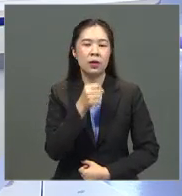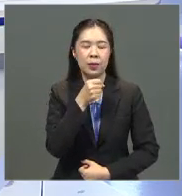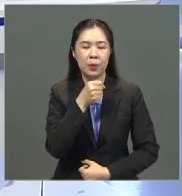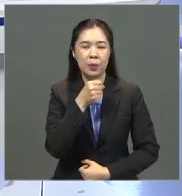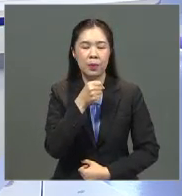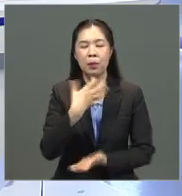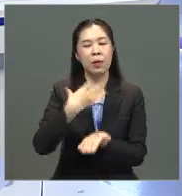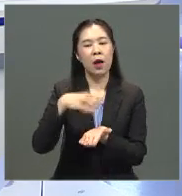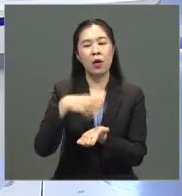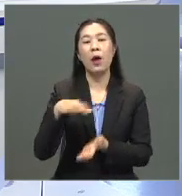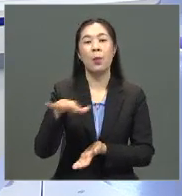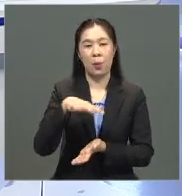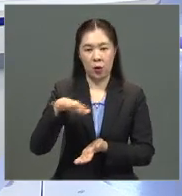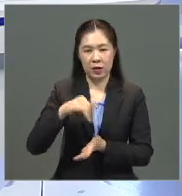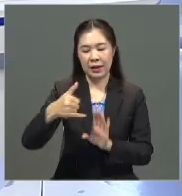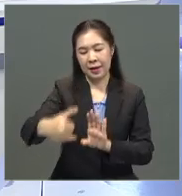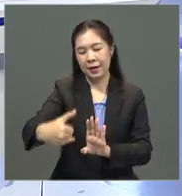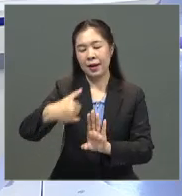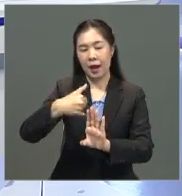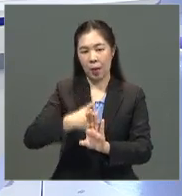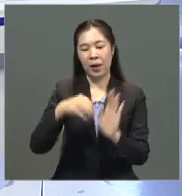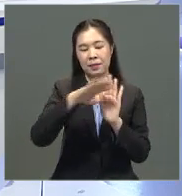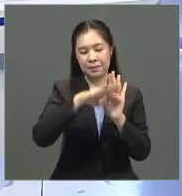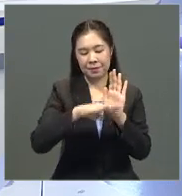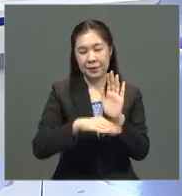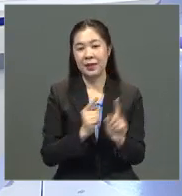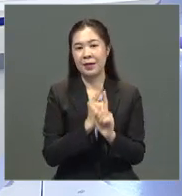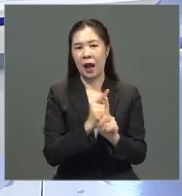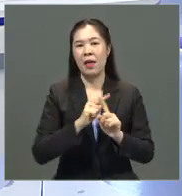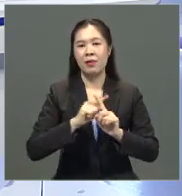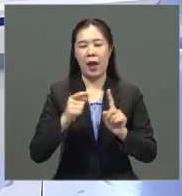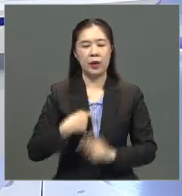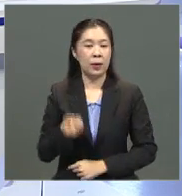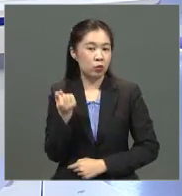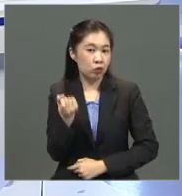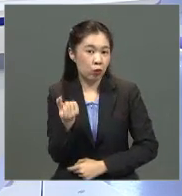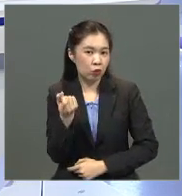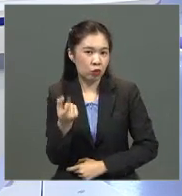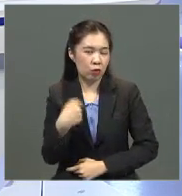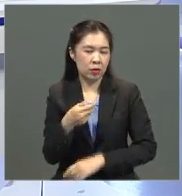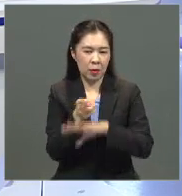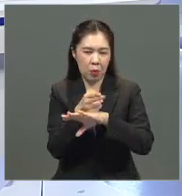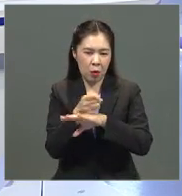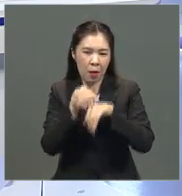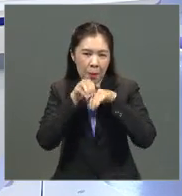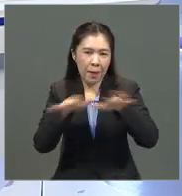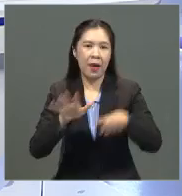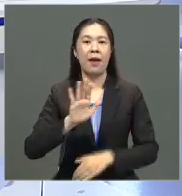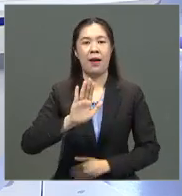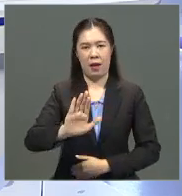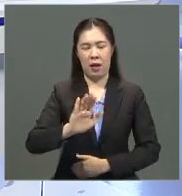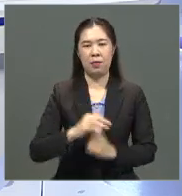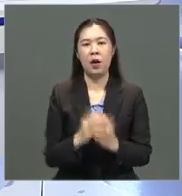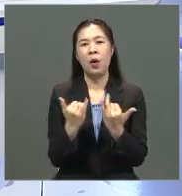ผู้สื่อข่าวก็แค่ผ่านจุดคัดกรองผ่านการดำเนินการต่างๆแต่ห้ามไลฟ์สดนะคะเพราะว่าทางศาลเนี่ยเขาให้เหตุผลมาว่า